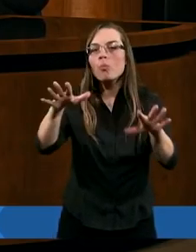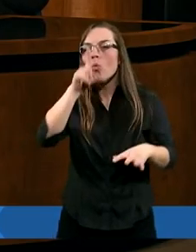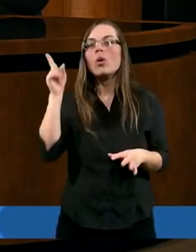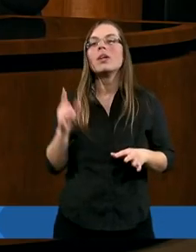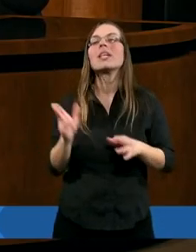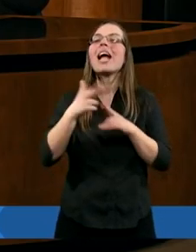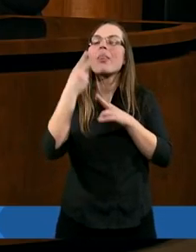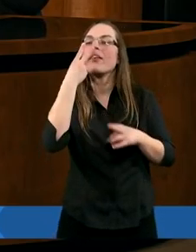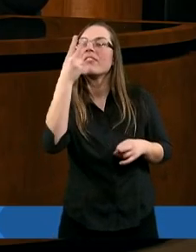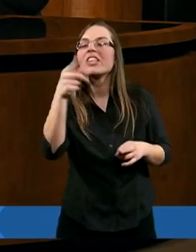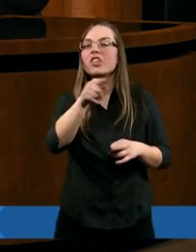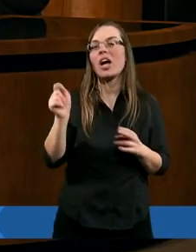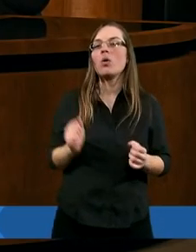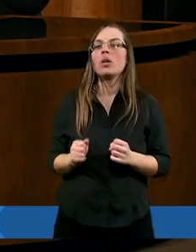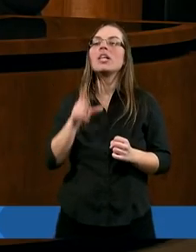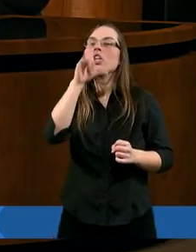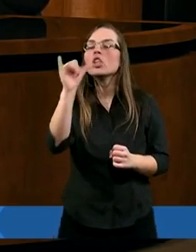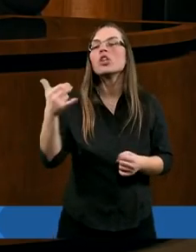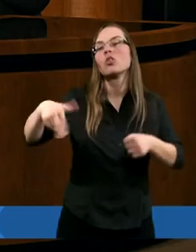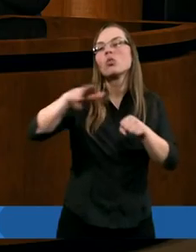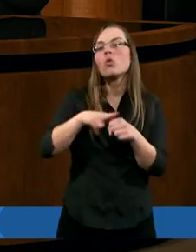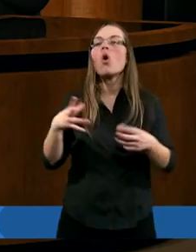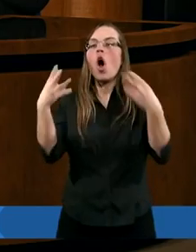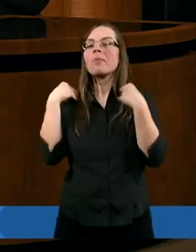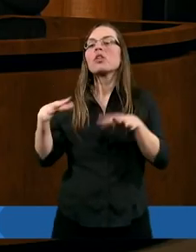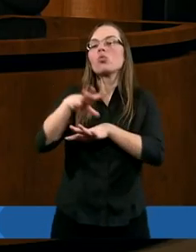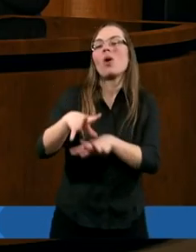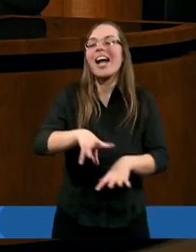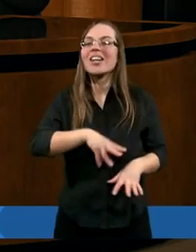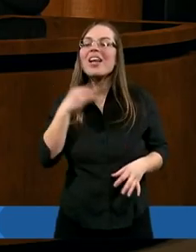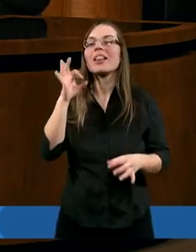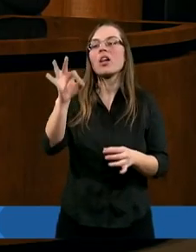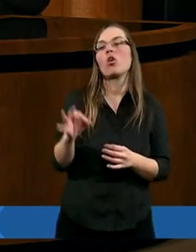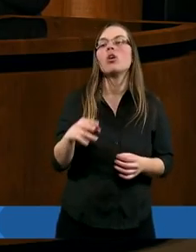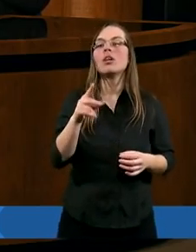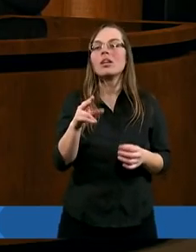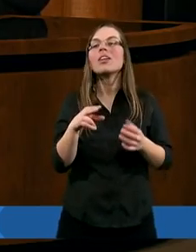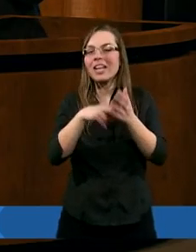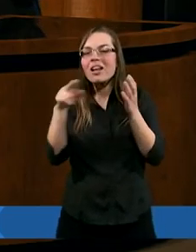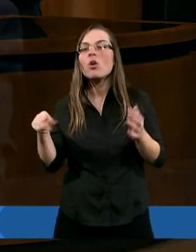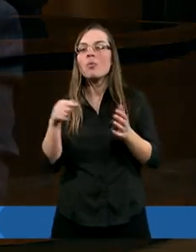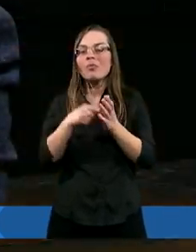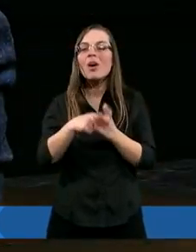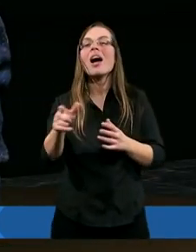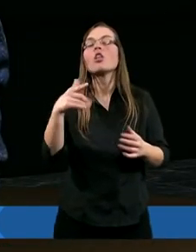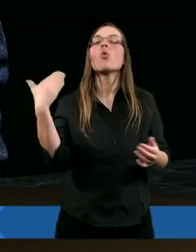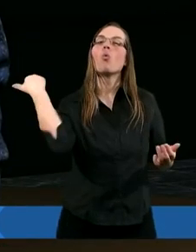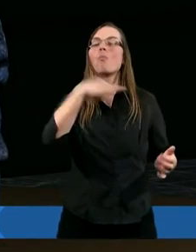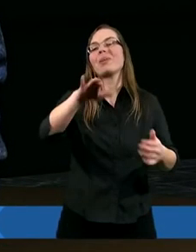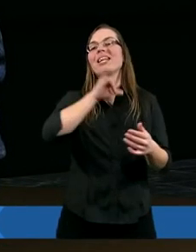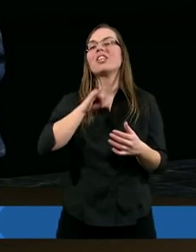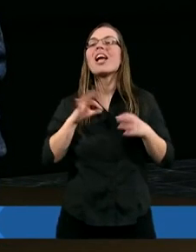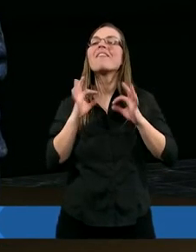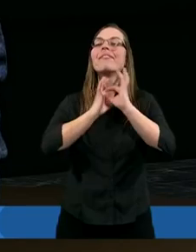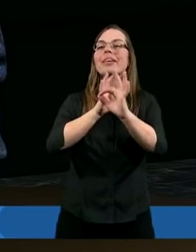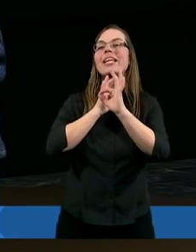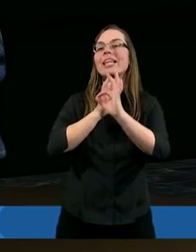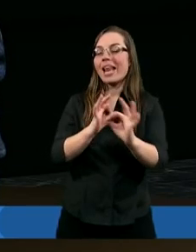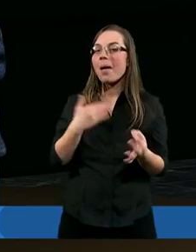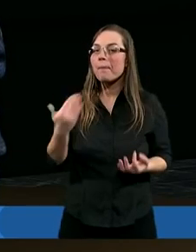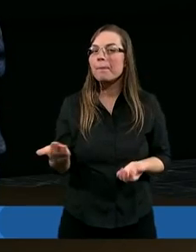widział tych, którzy otrzymali Ducha Świętego? Że są pijani. Pewnie się upili winem, prawda?